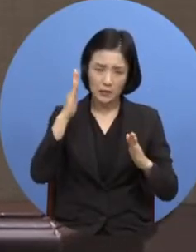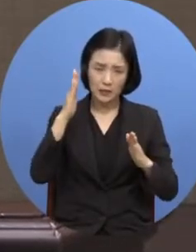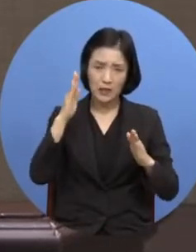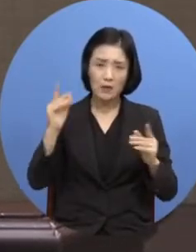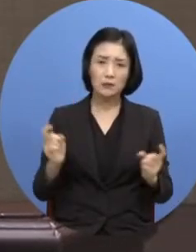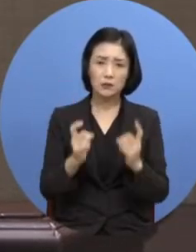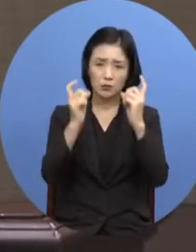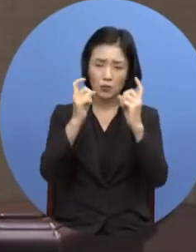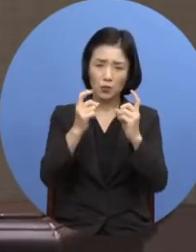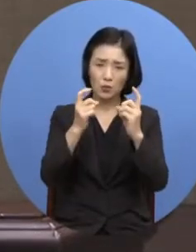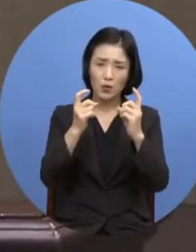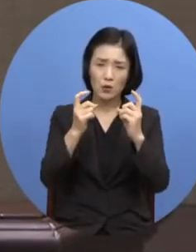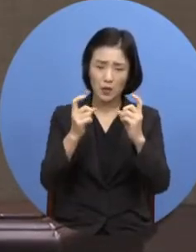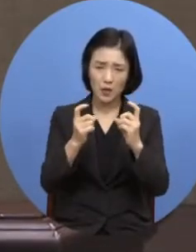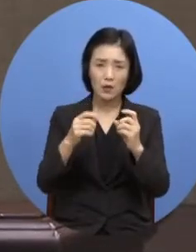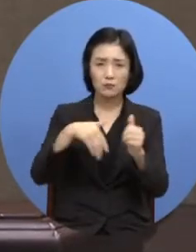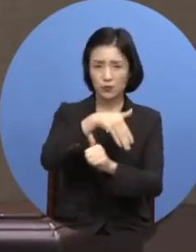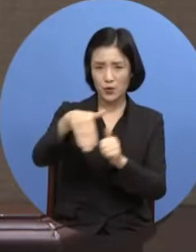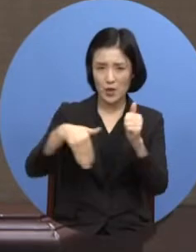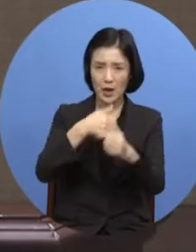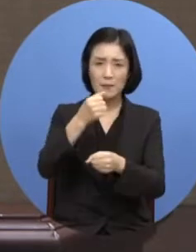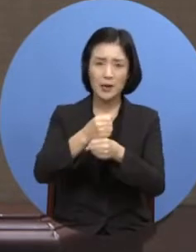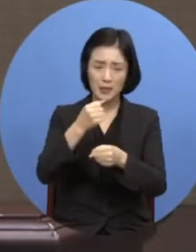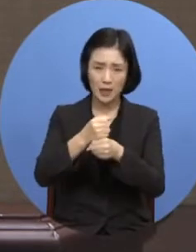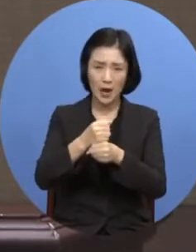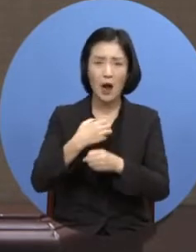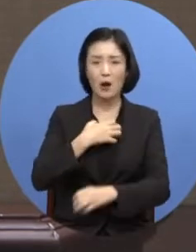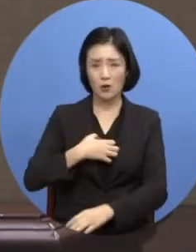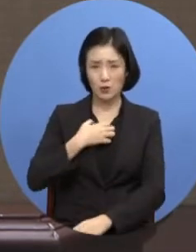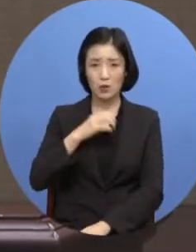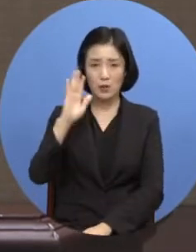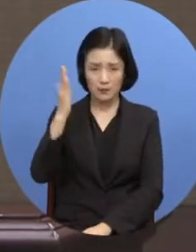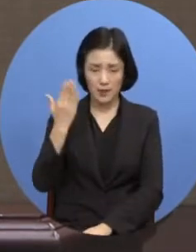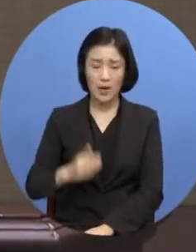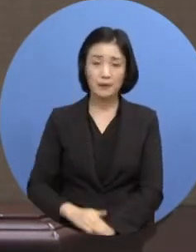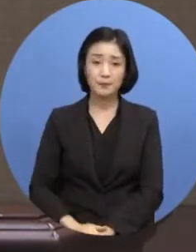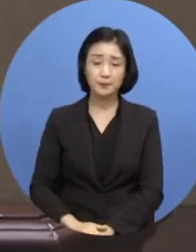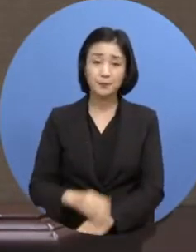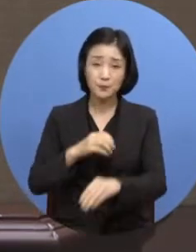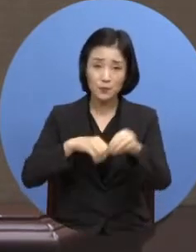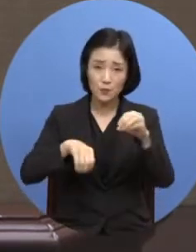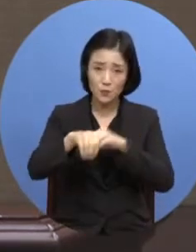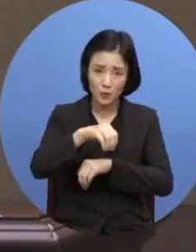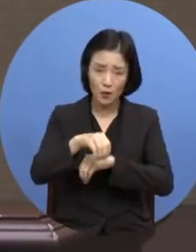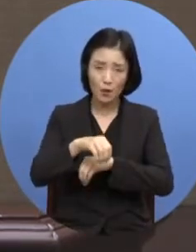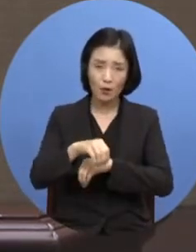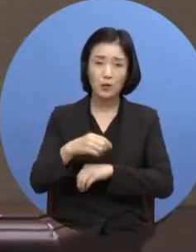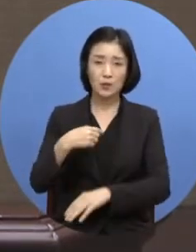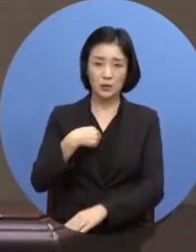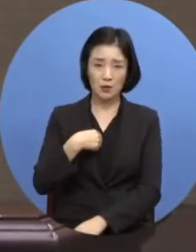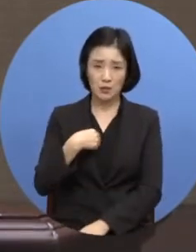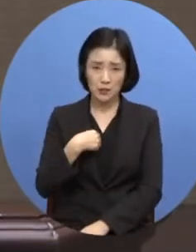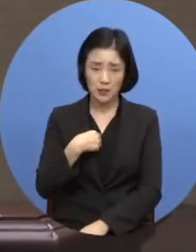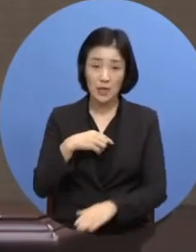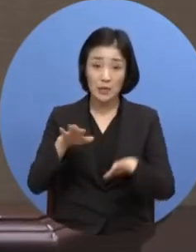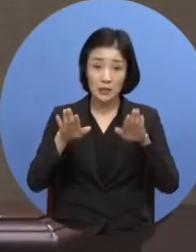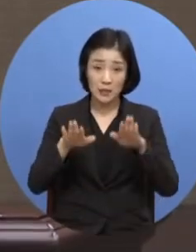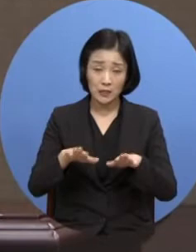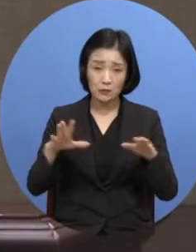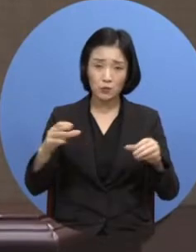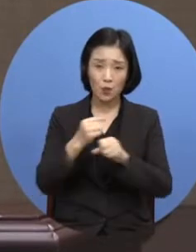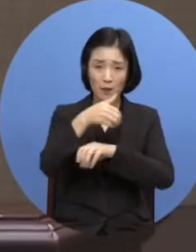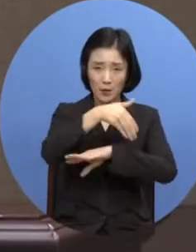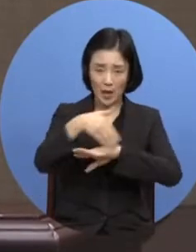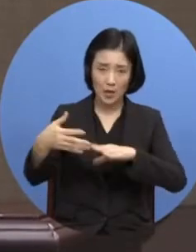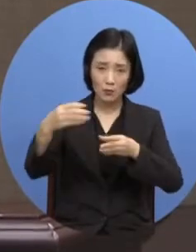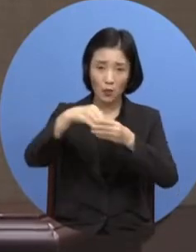분열을 만드는 유인이 될까 심히 우려스럽습니다. 오히려 본 의원은 현재 종합계획에